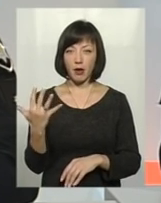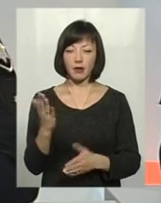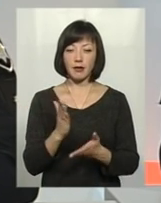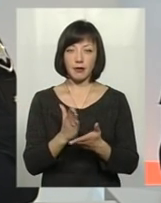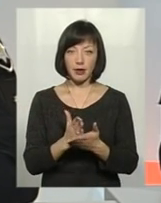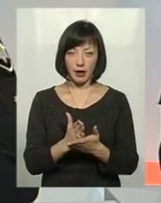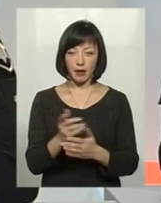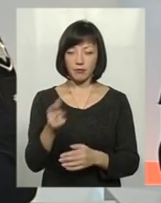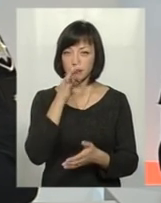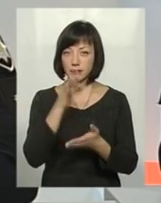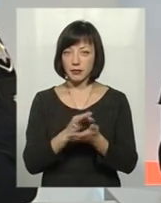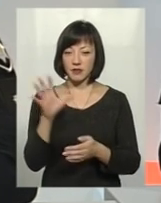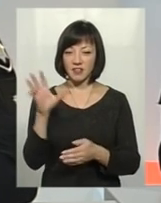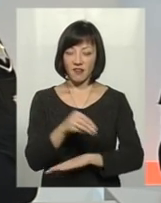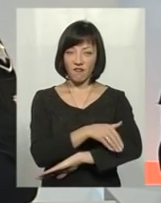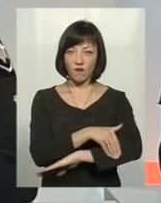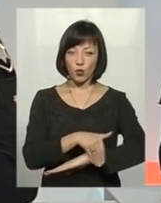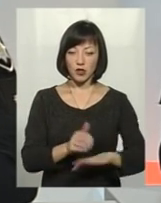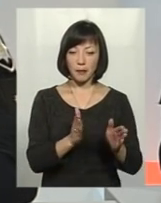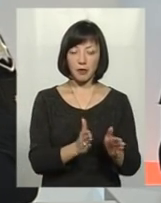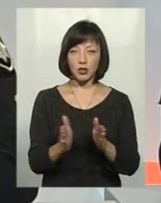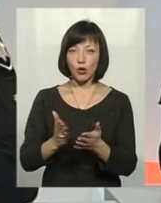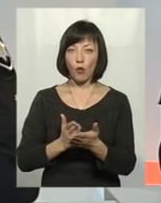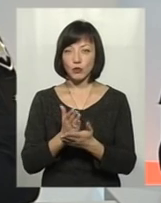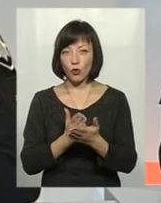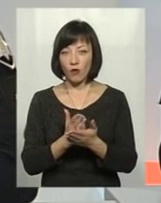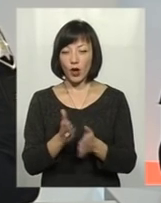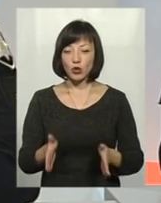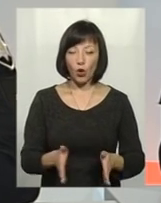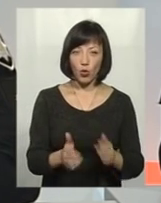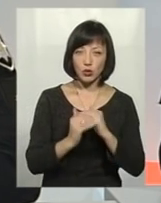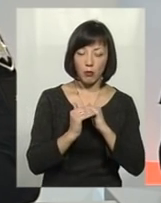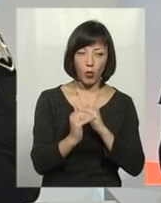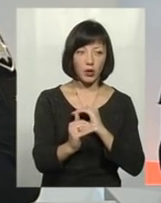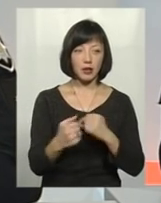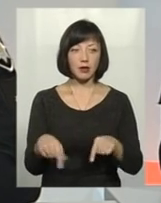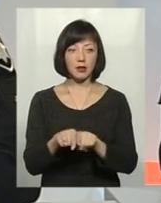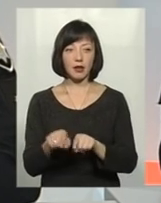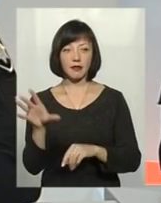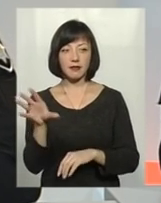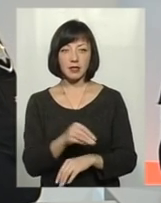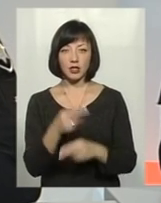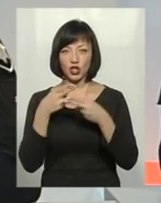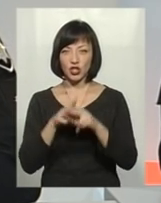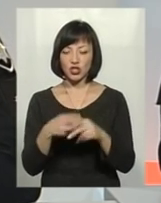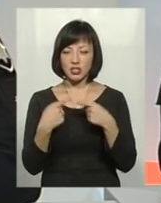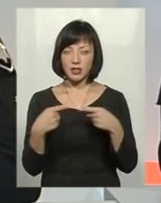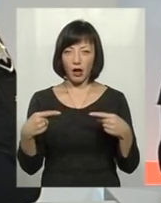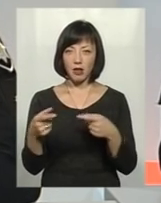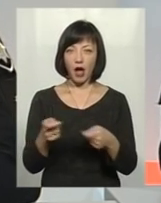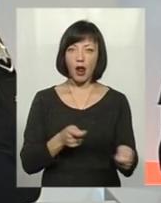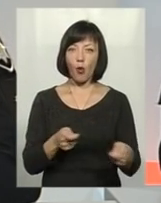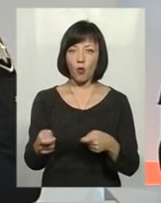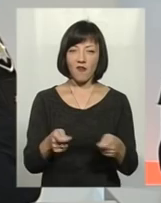балансоутримувачами всієї вуличної мережі. Тобто вони обслуговують як дорожне покриття, так і всі технічні засоби регулювання